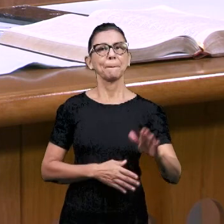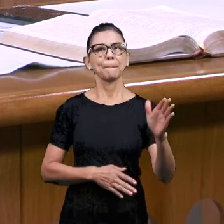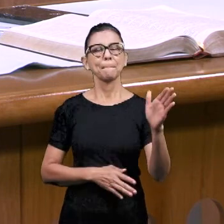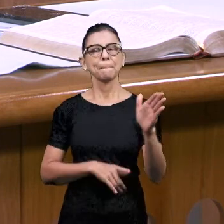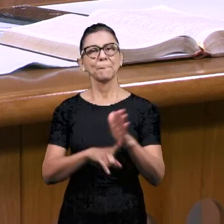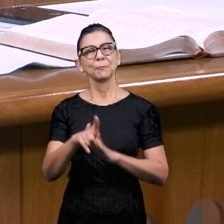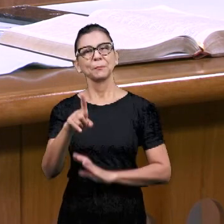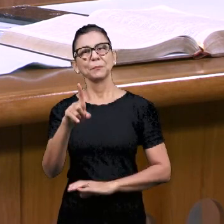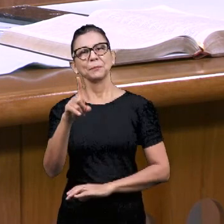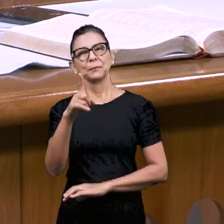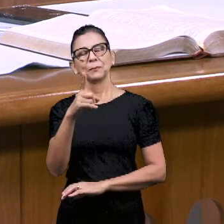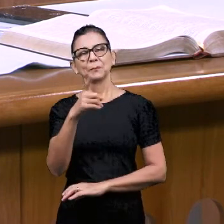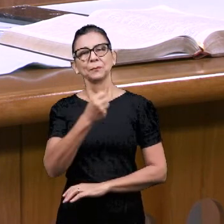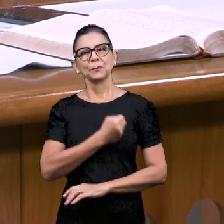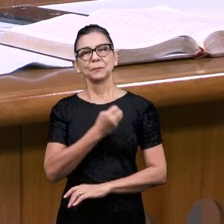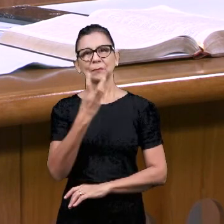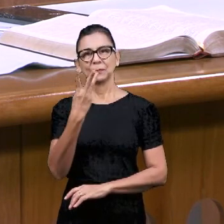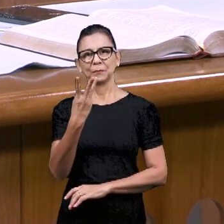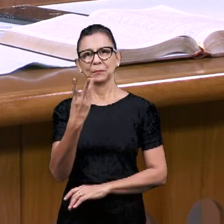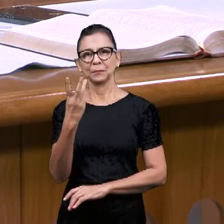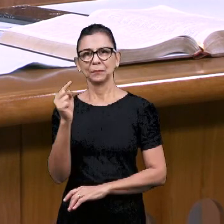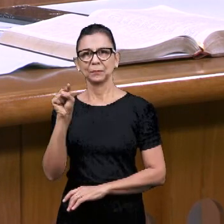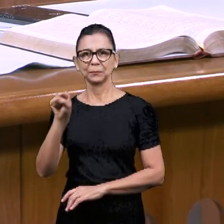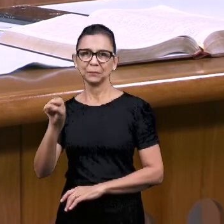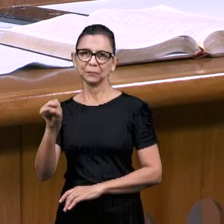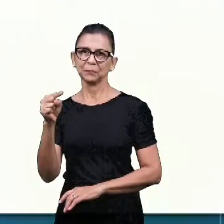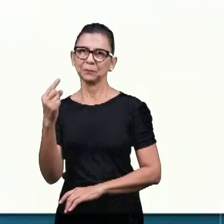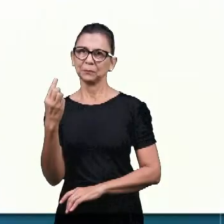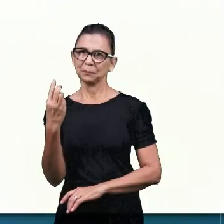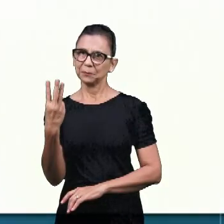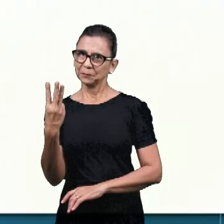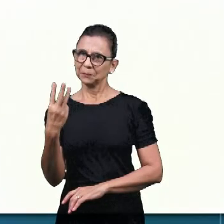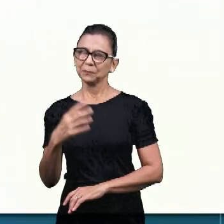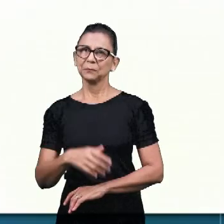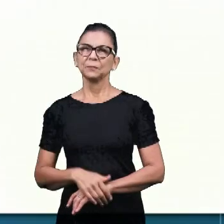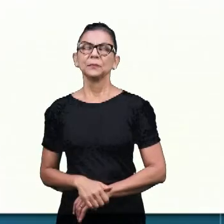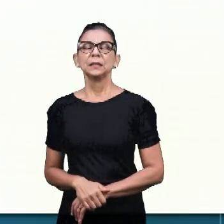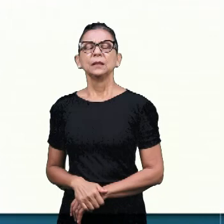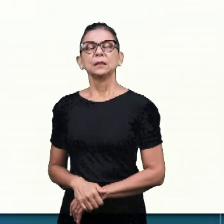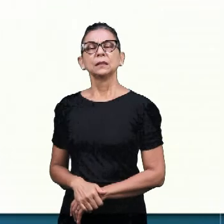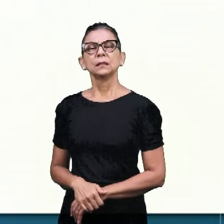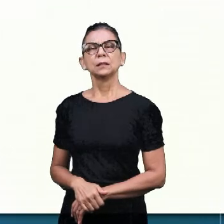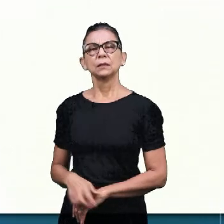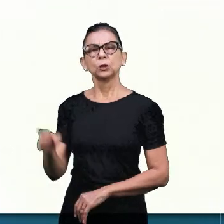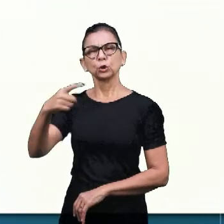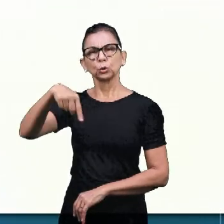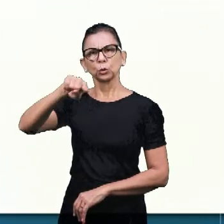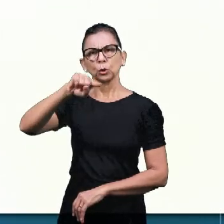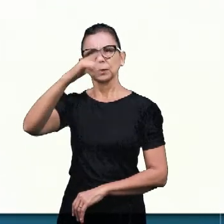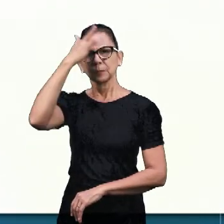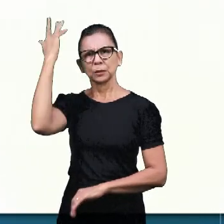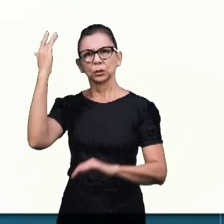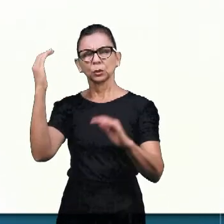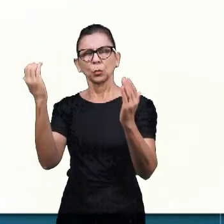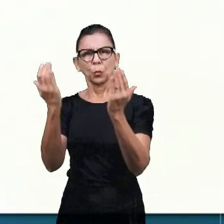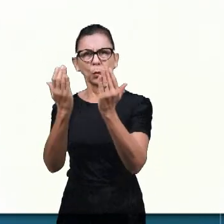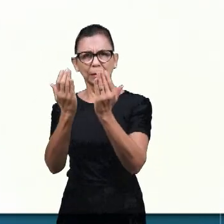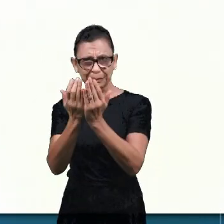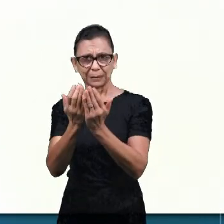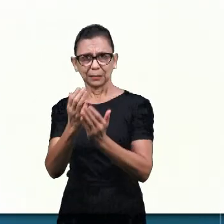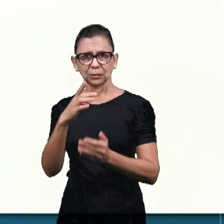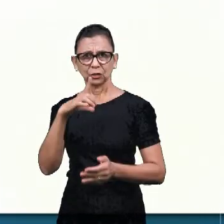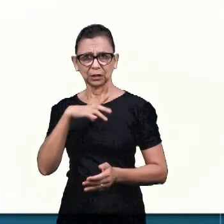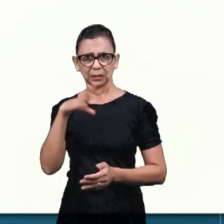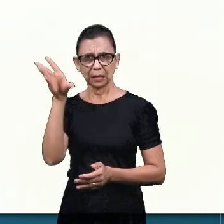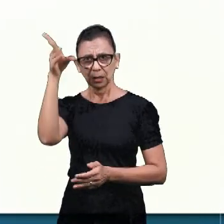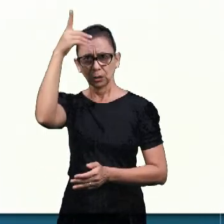Nous allons maintenant à la question 3.3. Cette question dit, tout chrétien a le don de prophétie, oui ou